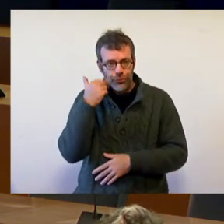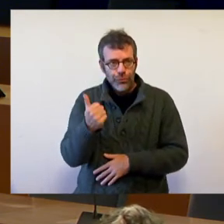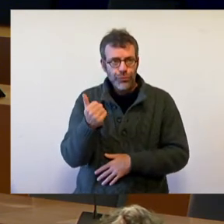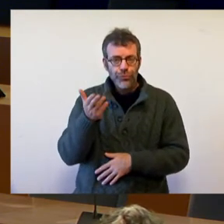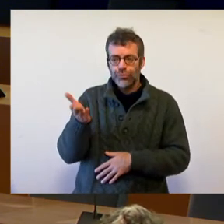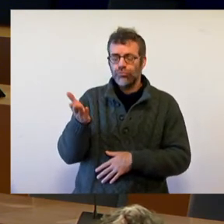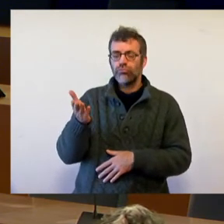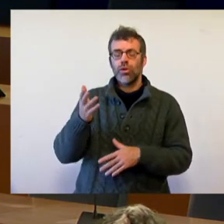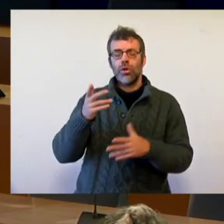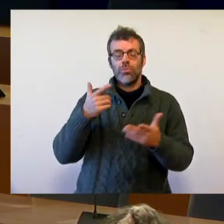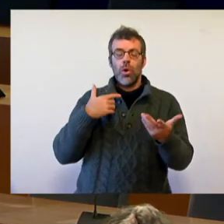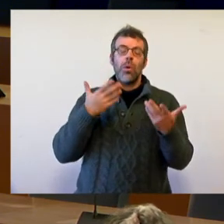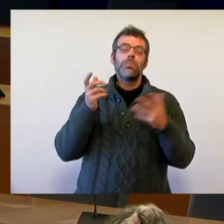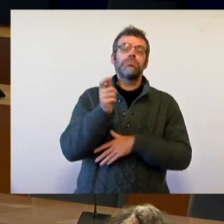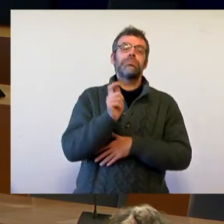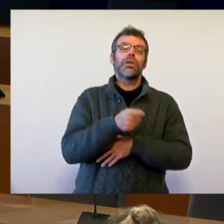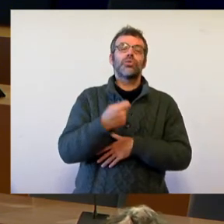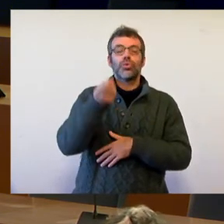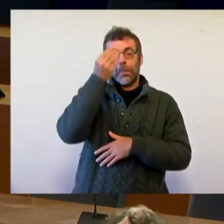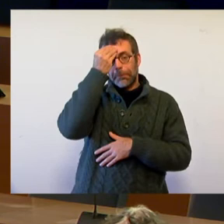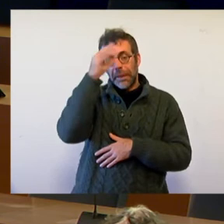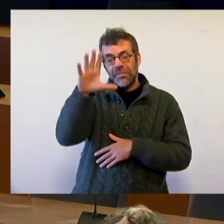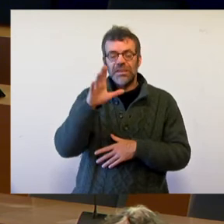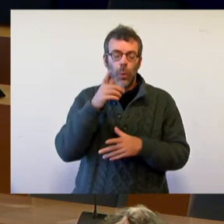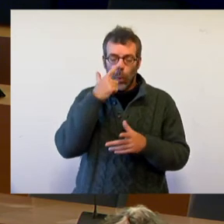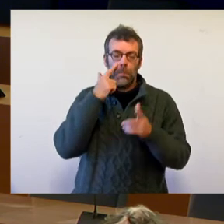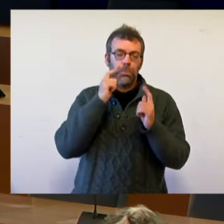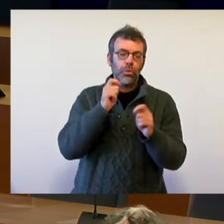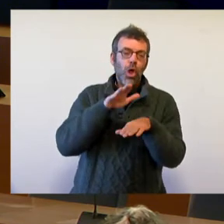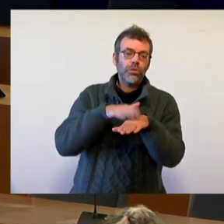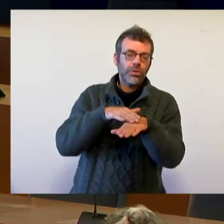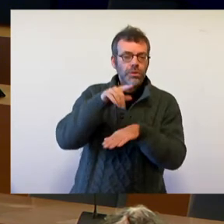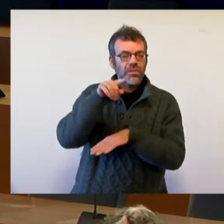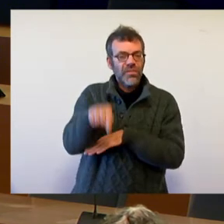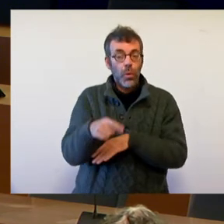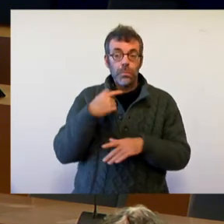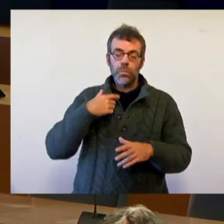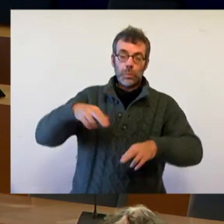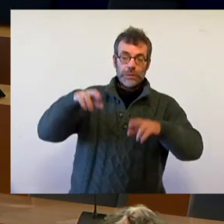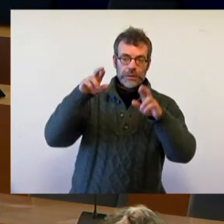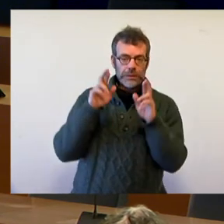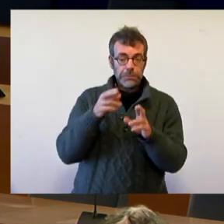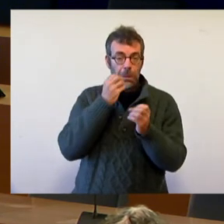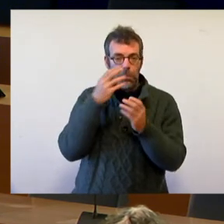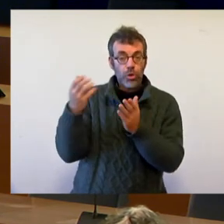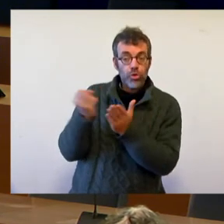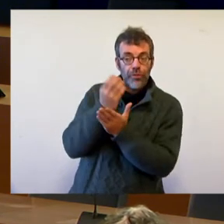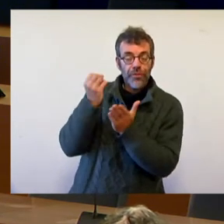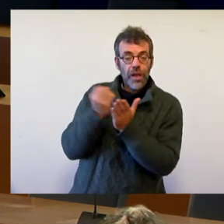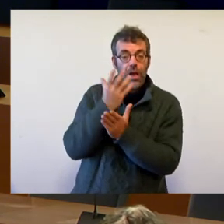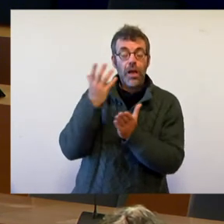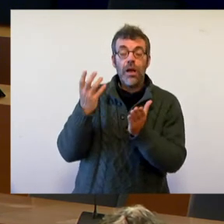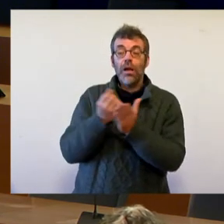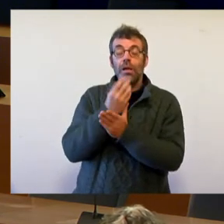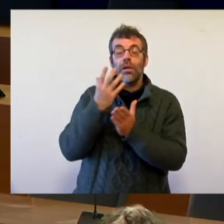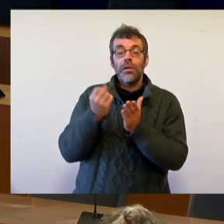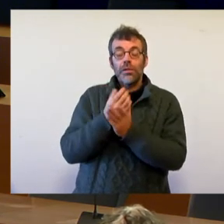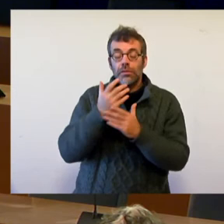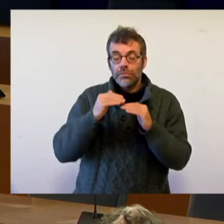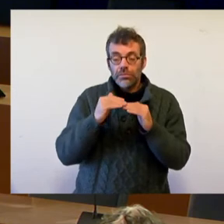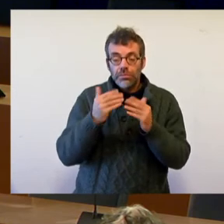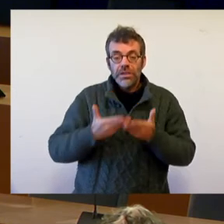une prévision, avec prudence, en espérant ainsi avoir de bonnes nouvelles et de nouvelles ressources pour le